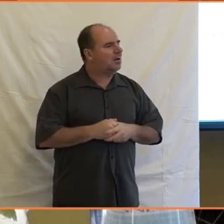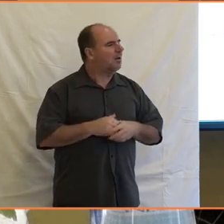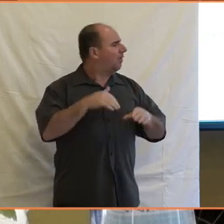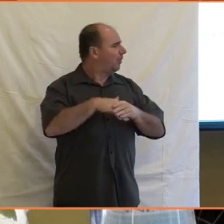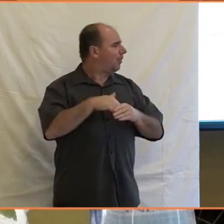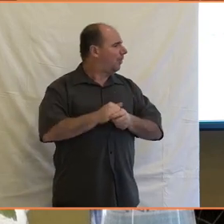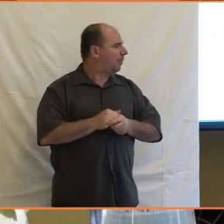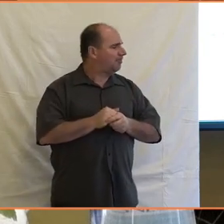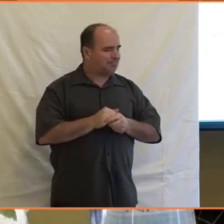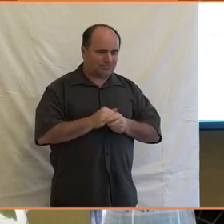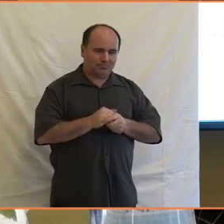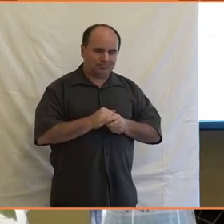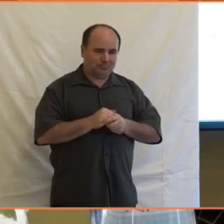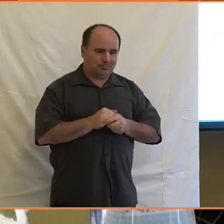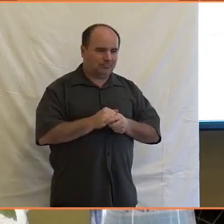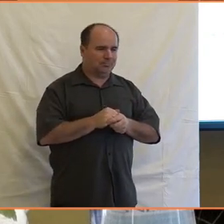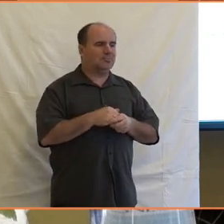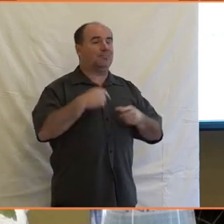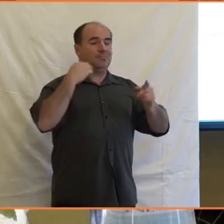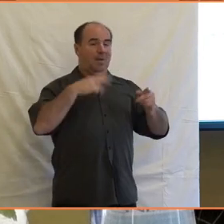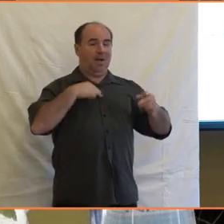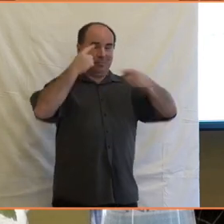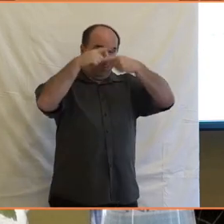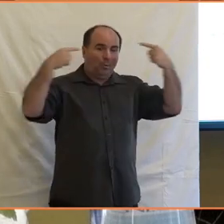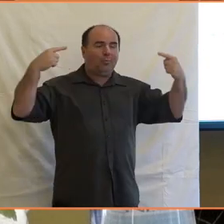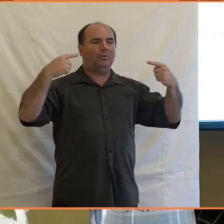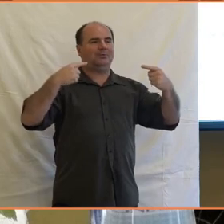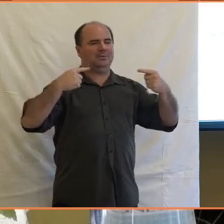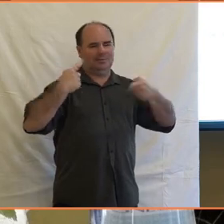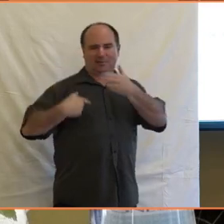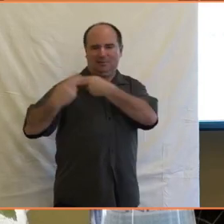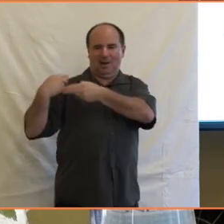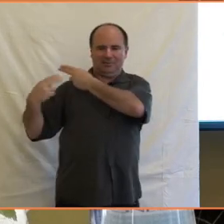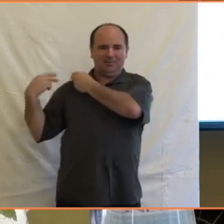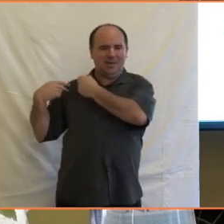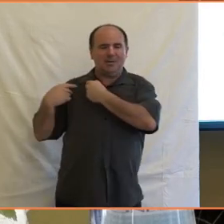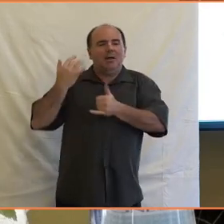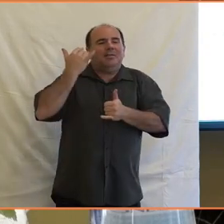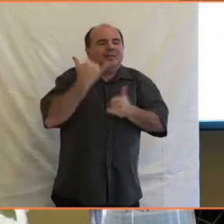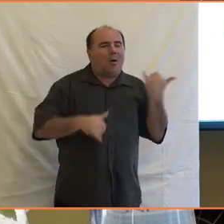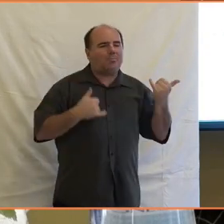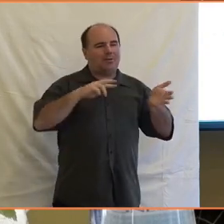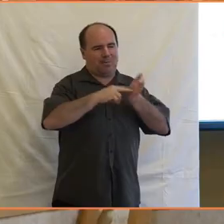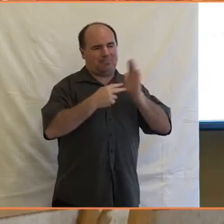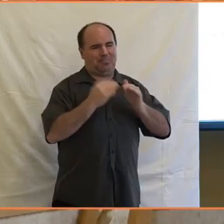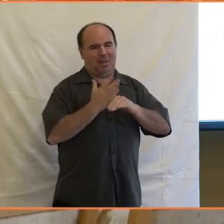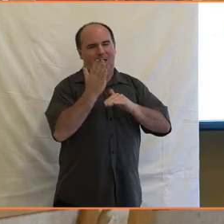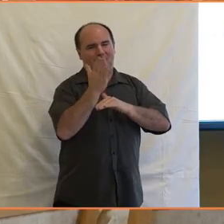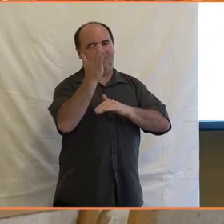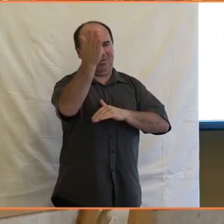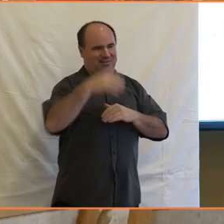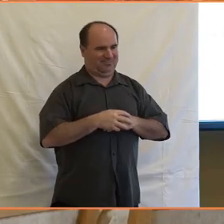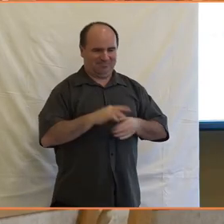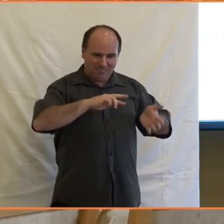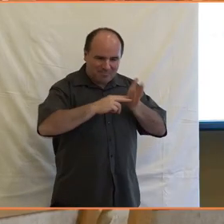tady určitým způsobem jako kulturní tradice neschopnosti jako plánovat a realizovat něco, která je spojená